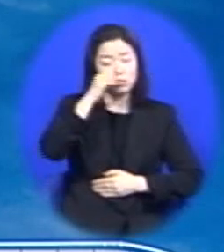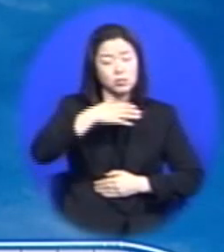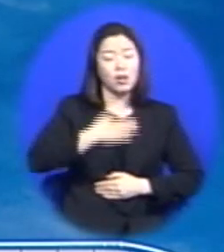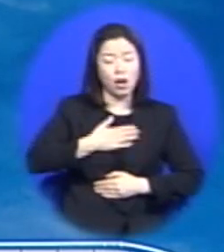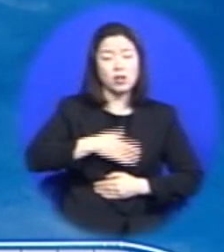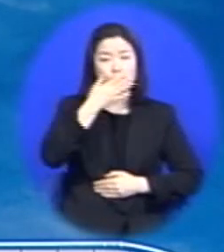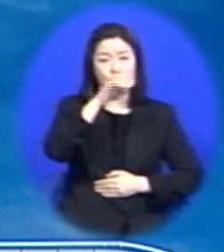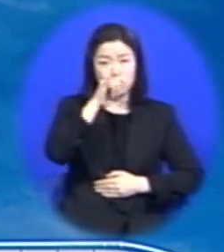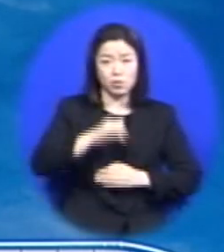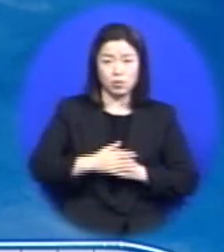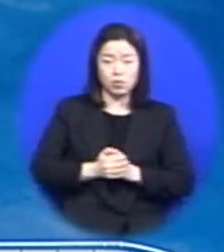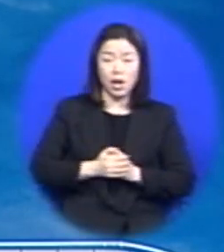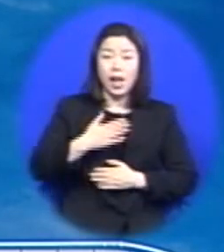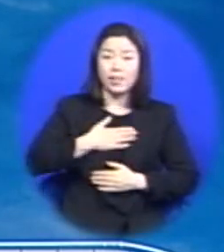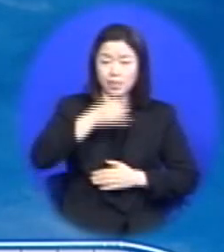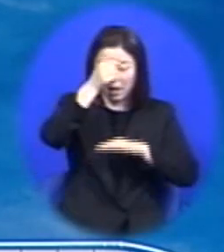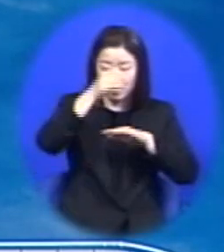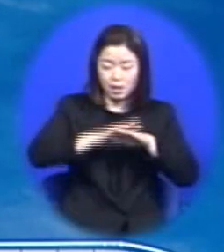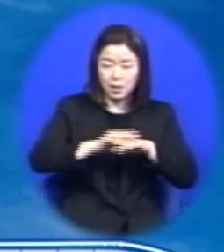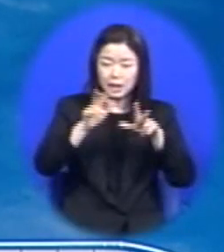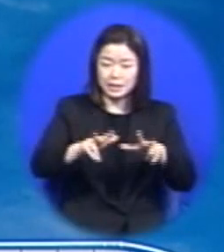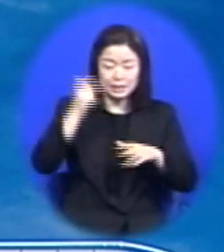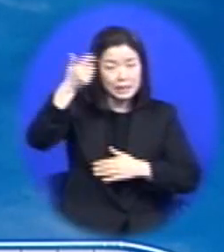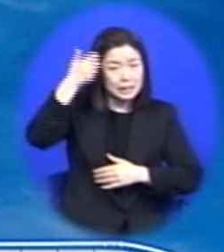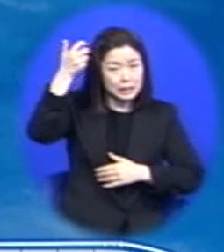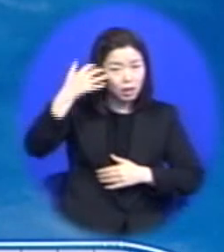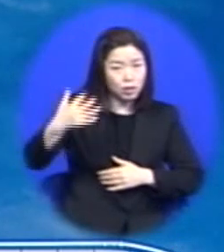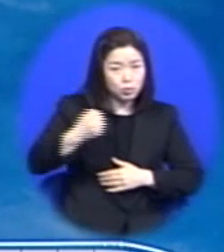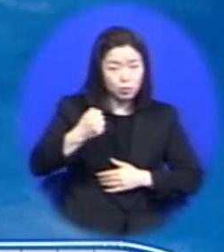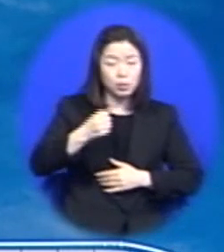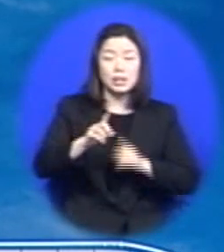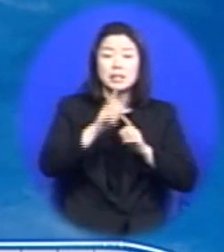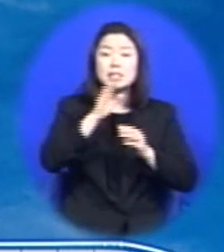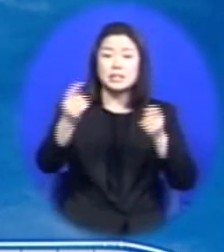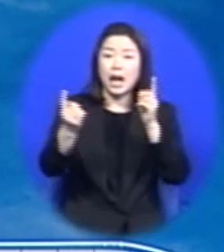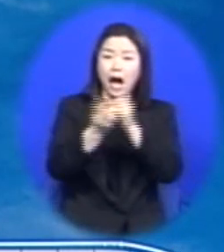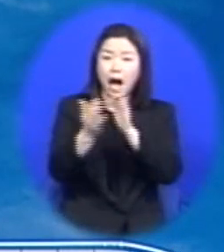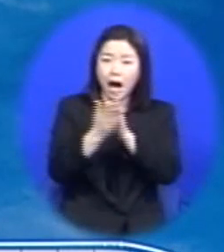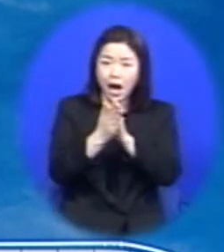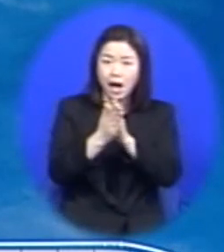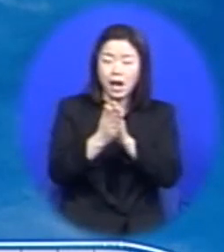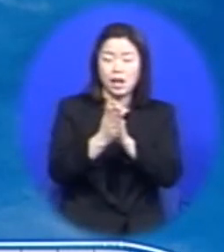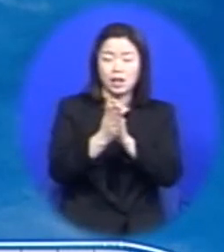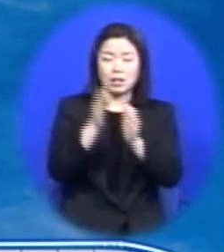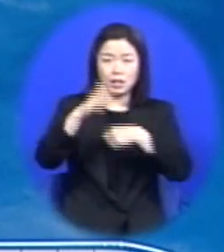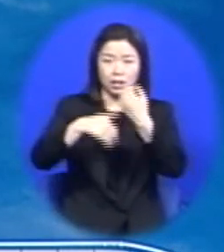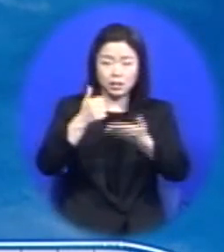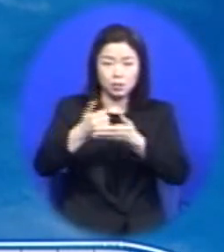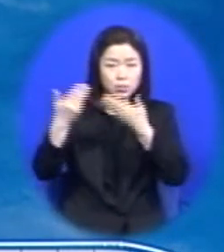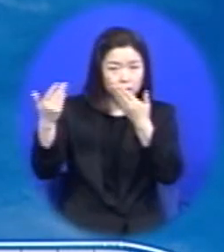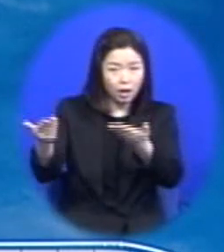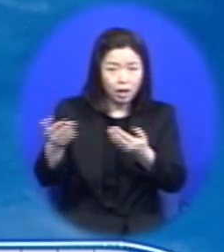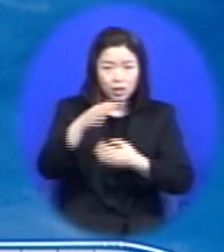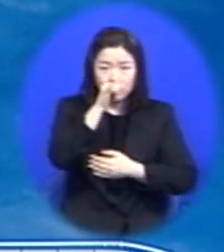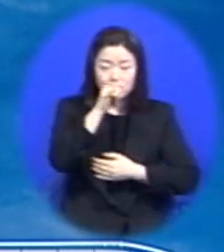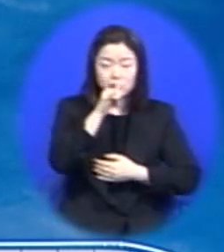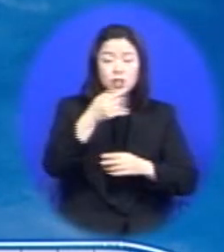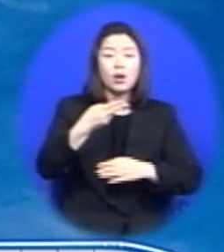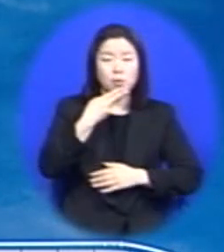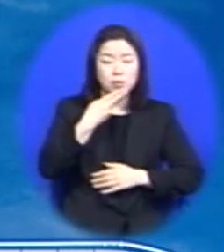있어요. 내 예배가 지금 영으로 예배를 진짜 하나님을 만나는 예배를 드리고 있는지. 하나님을 만나면